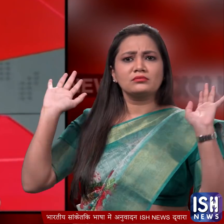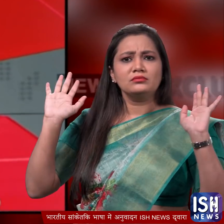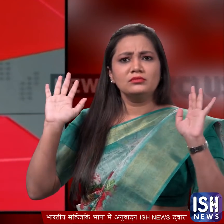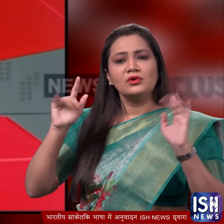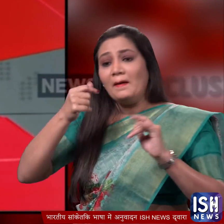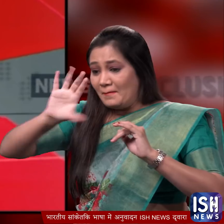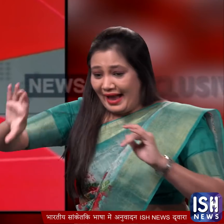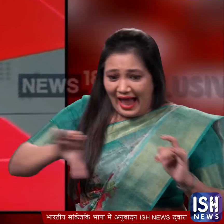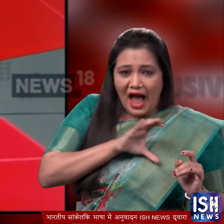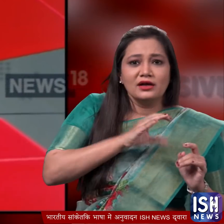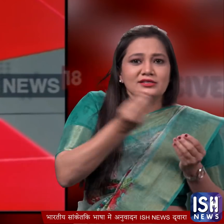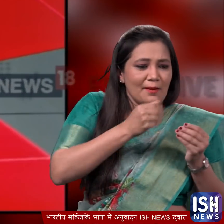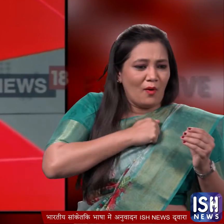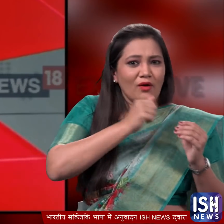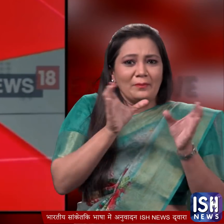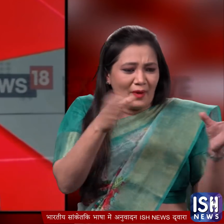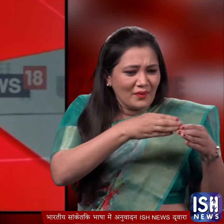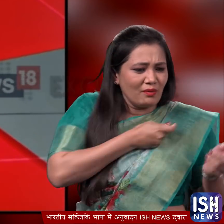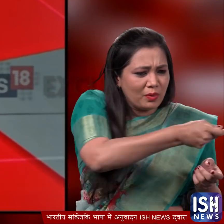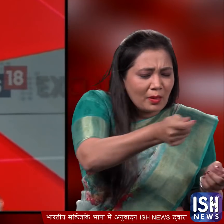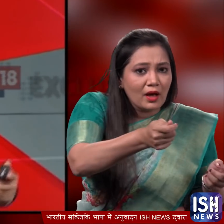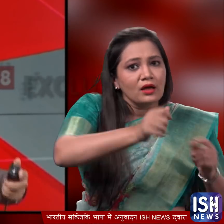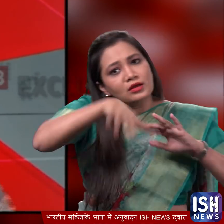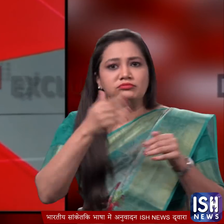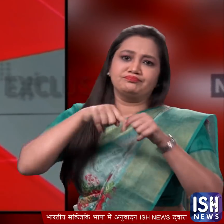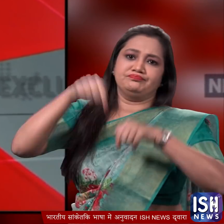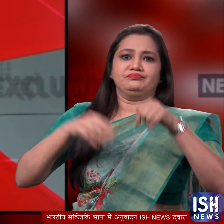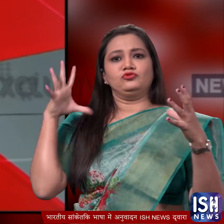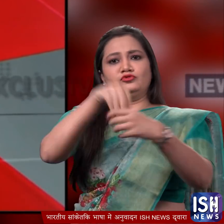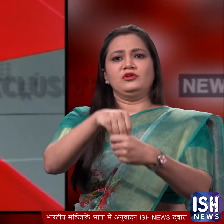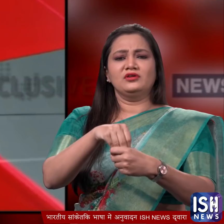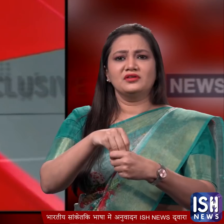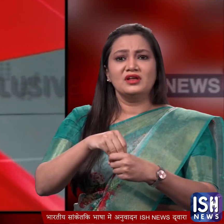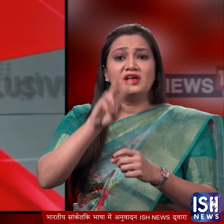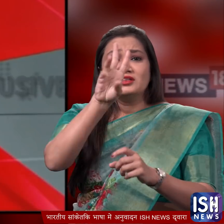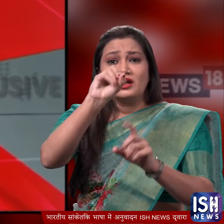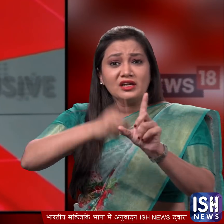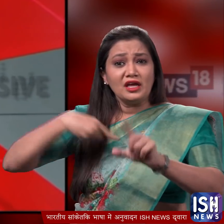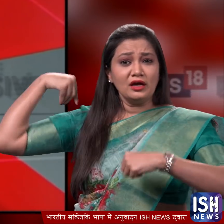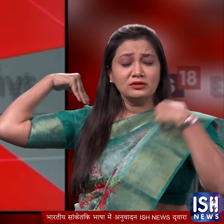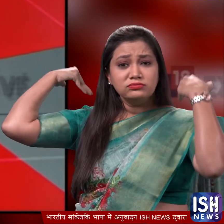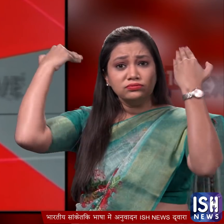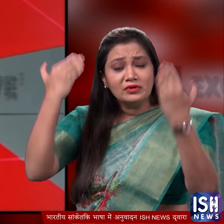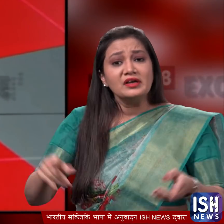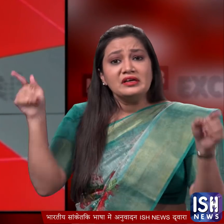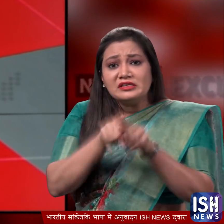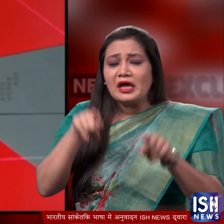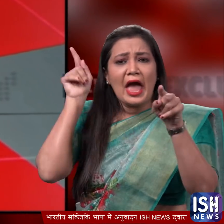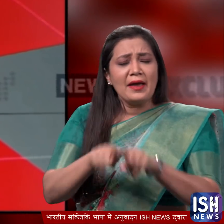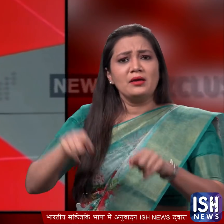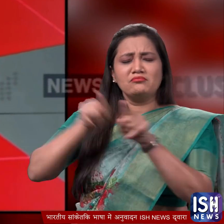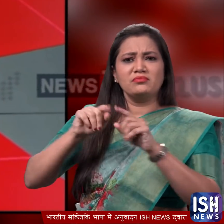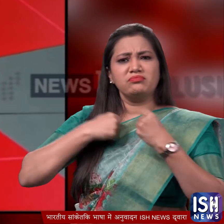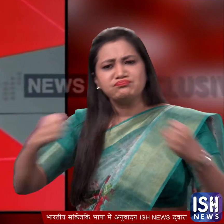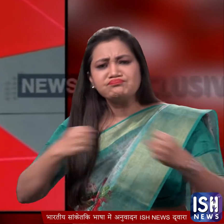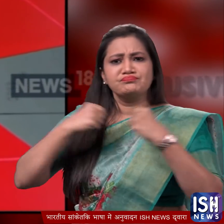दो, जुर्म से कमाई दौलत का कुछ हिस्सा अपनी जाति में बांटकर राजनीति में उतर जाओ। 3 दशक से बिहार में जिस जंगल राज का